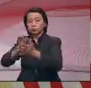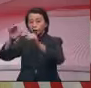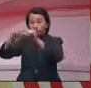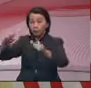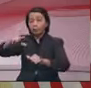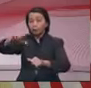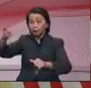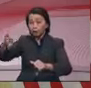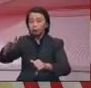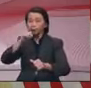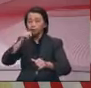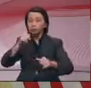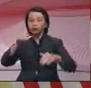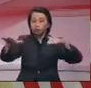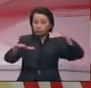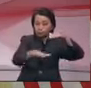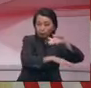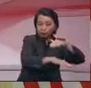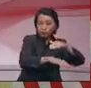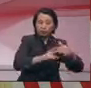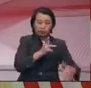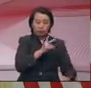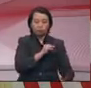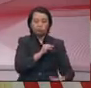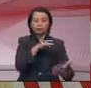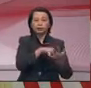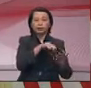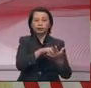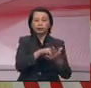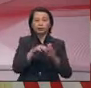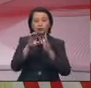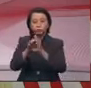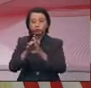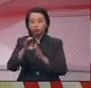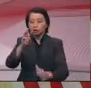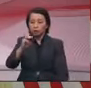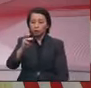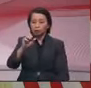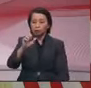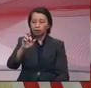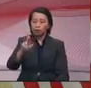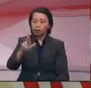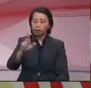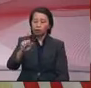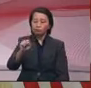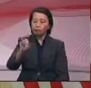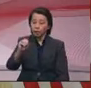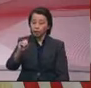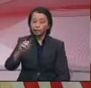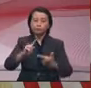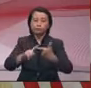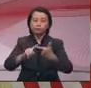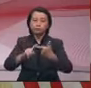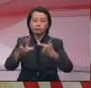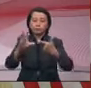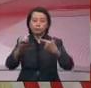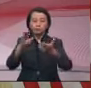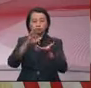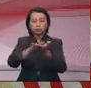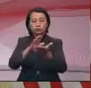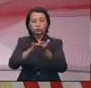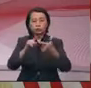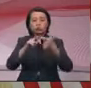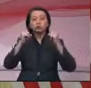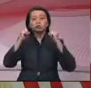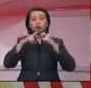yang tidak terletak di bawah Kementerian Pelajaran seperti MRSM, begitu juga dengan